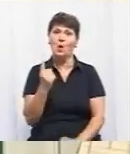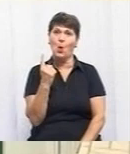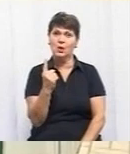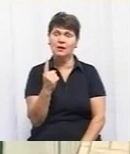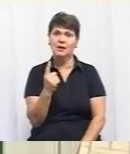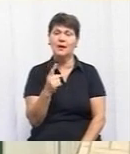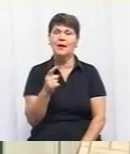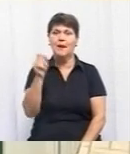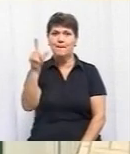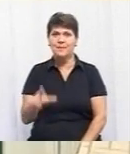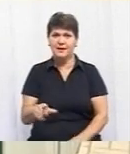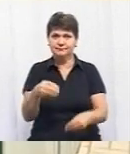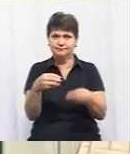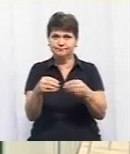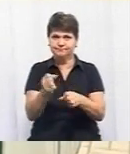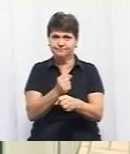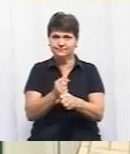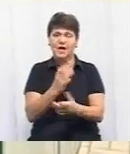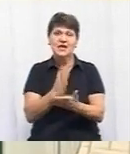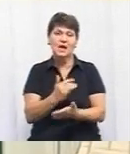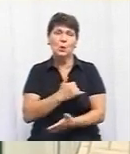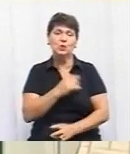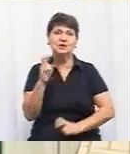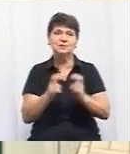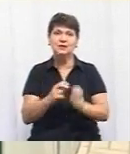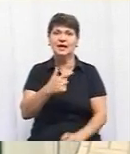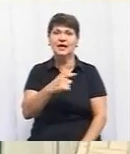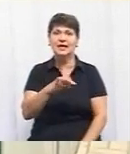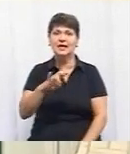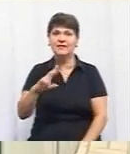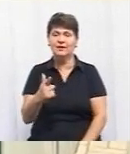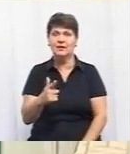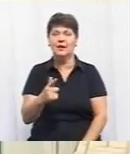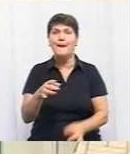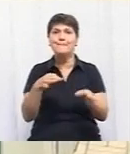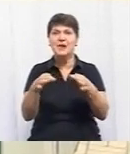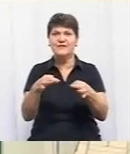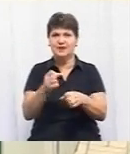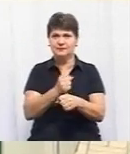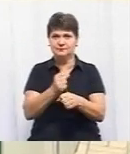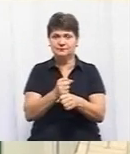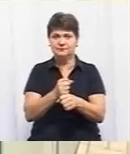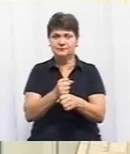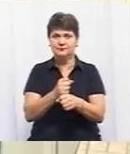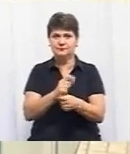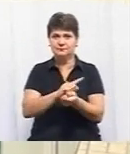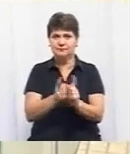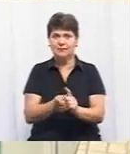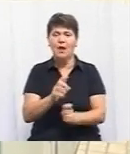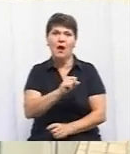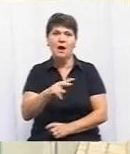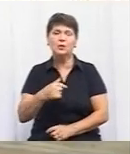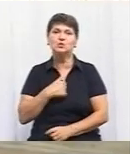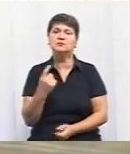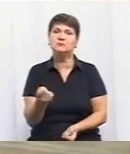переробляє ПЕТ-пляшку. Є у нас підприємство в Гнівані, і переробляє плівки. Тобто, але в нас